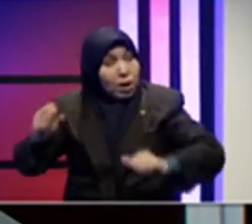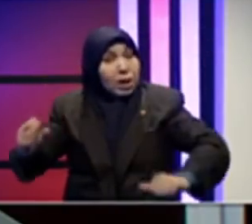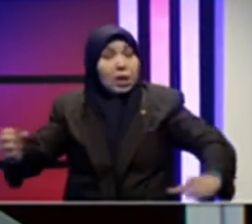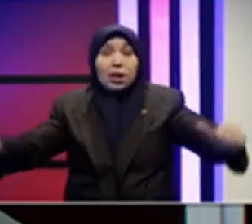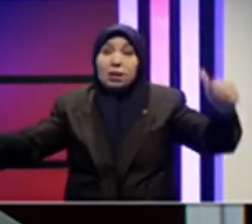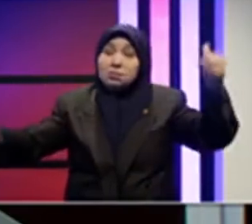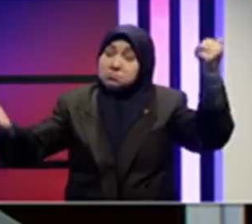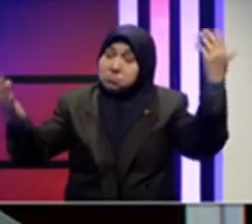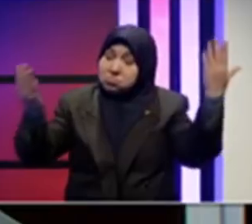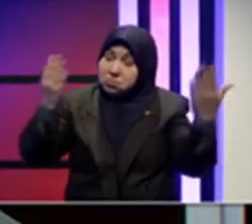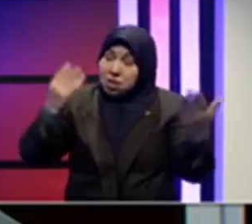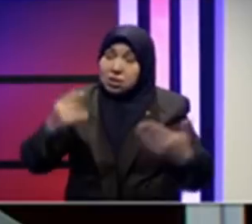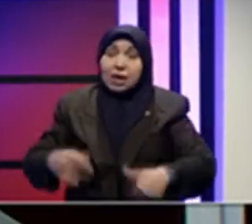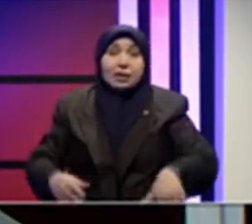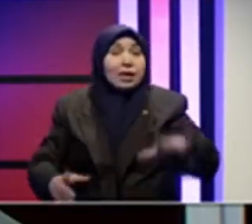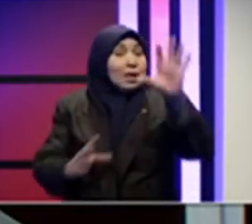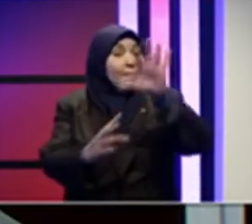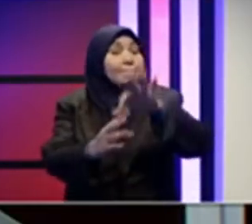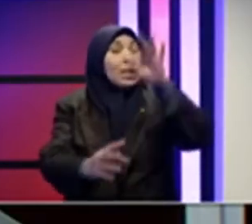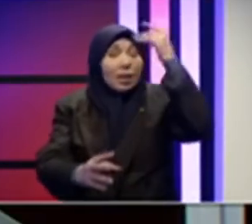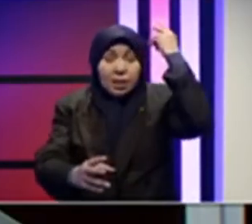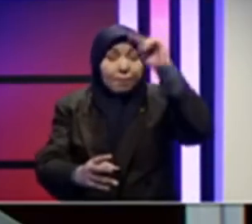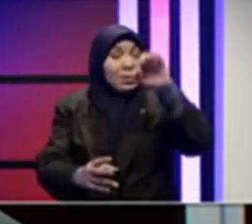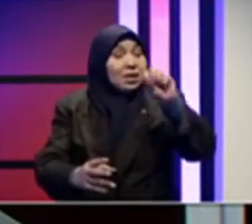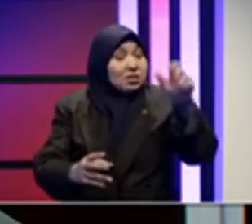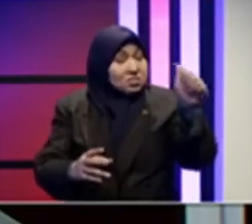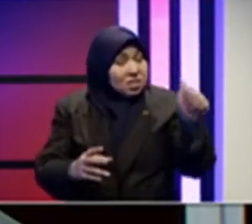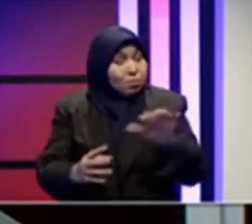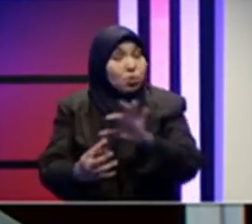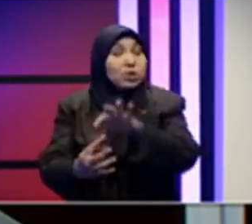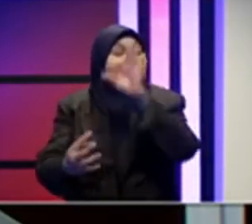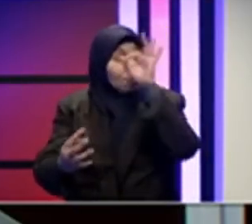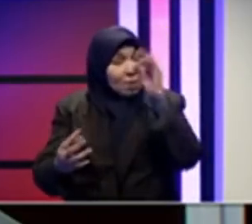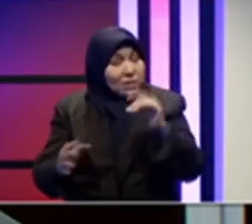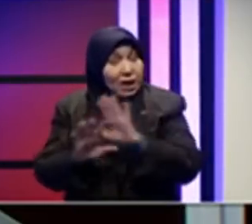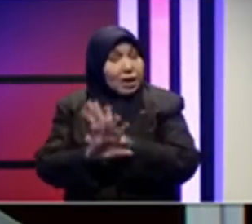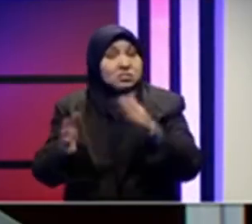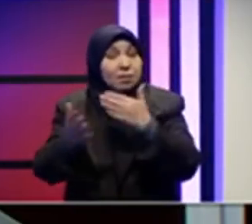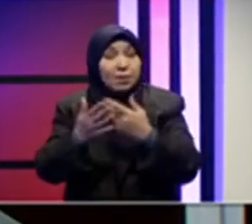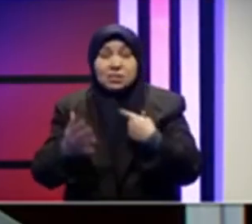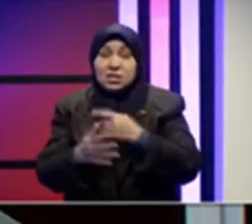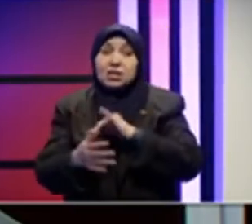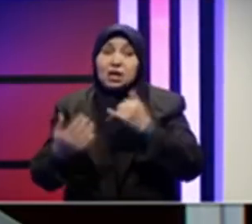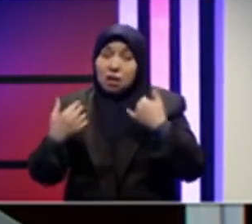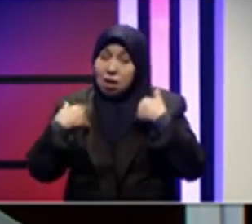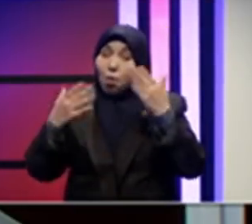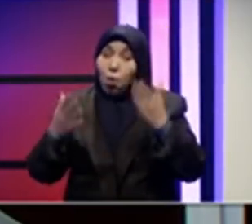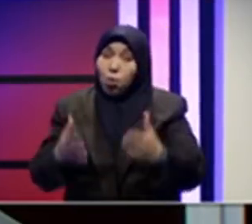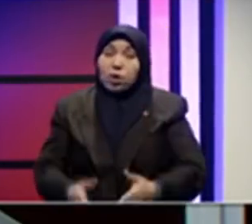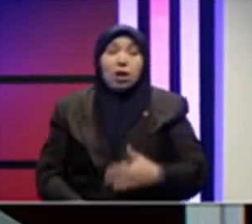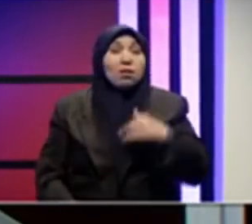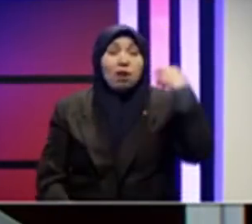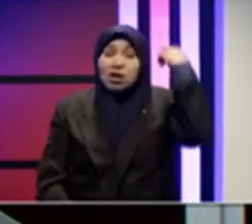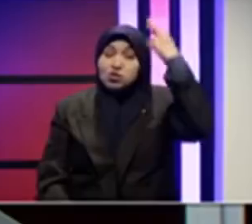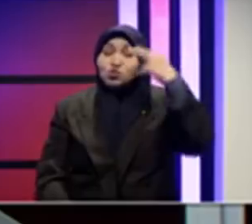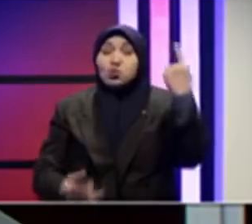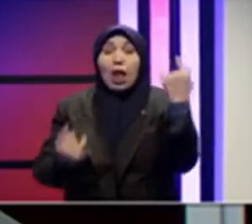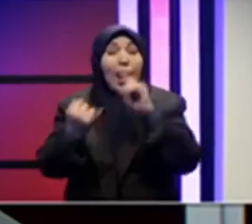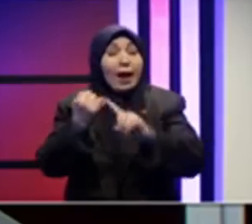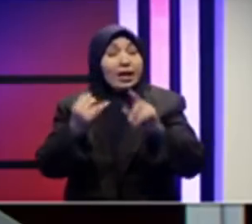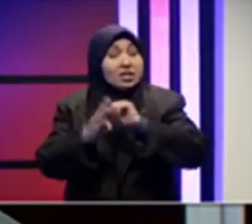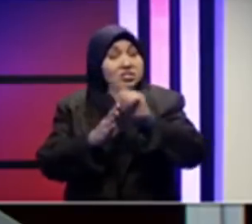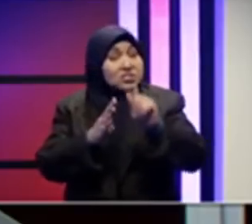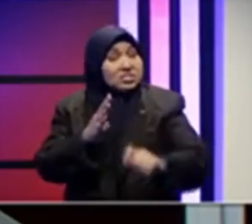yang terpilih. Nabi Isa juga terpilih. Jangan sampai kita ada kata, okey, saya ni adalah rasul akhir zaman. Ya, selepas